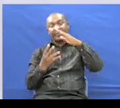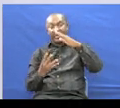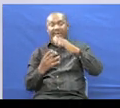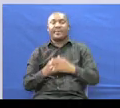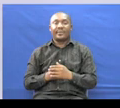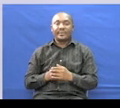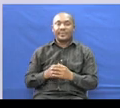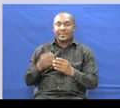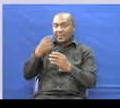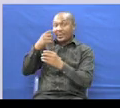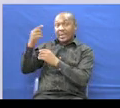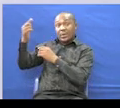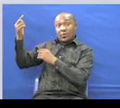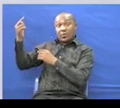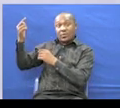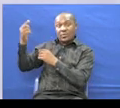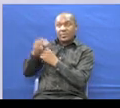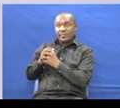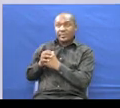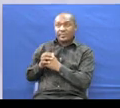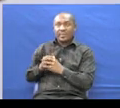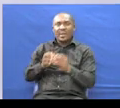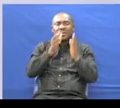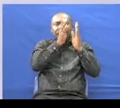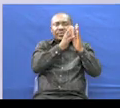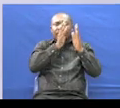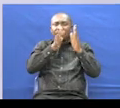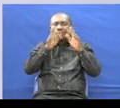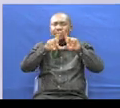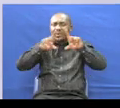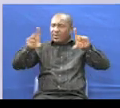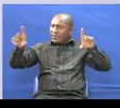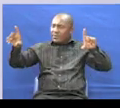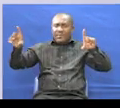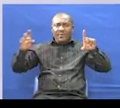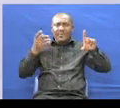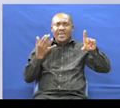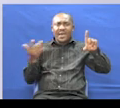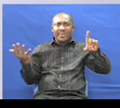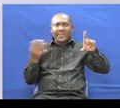Hebu tuangalie na hapa. Jumla vipo kuna vyumba vingapi?